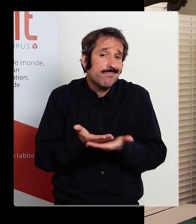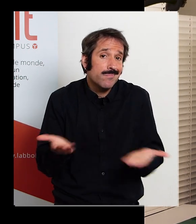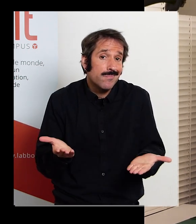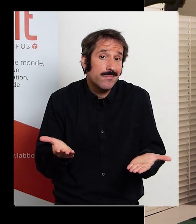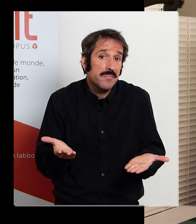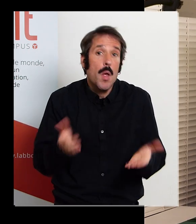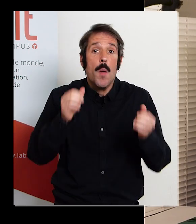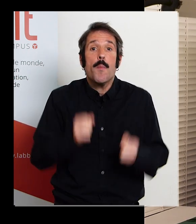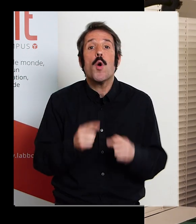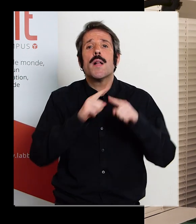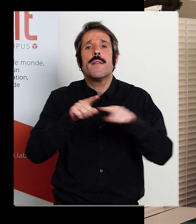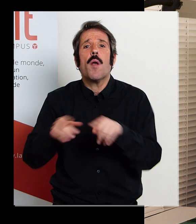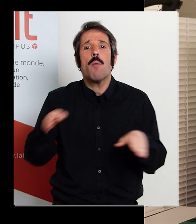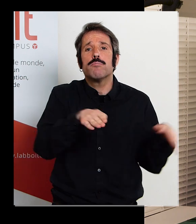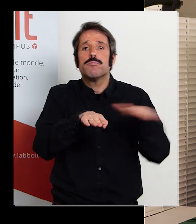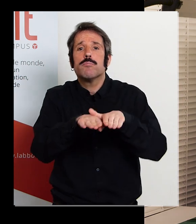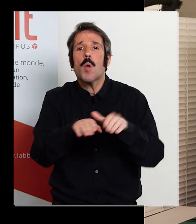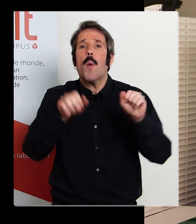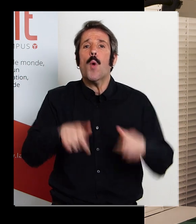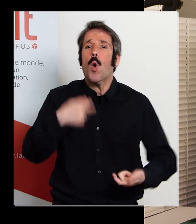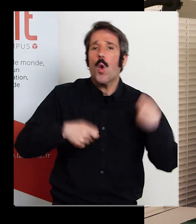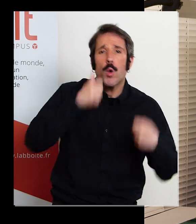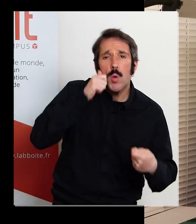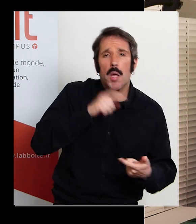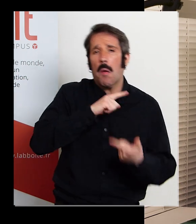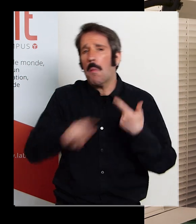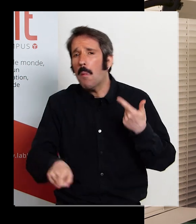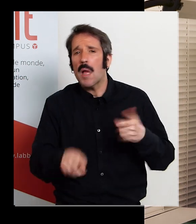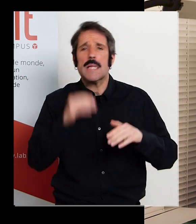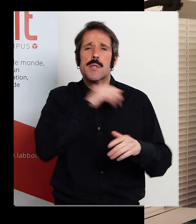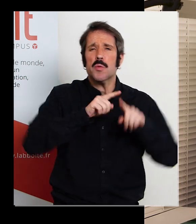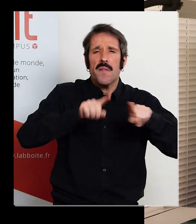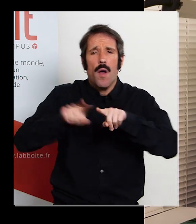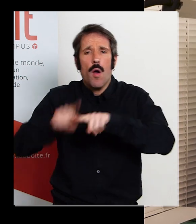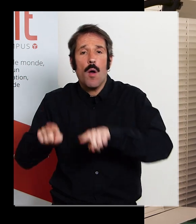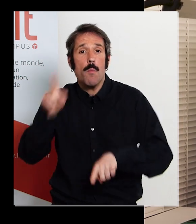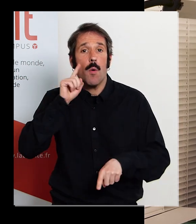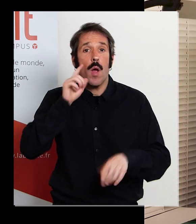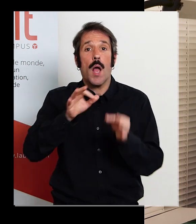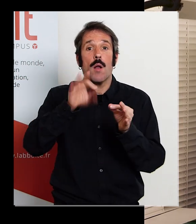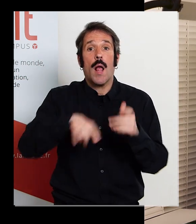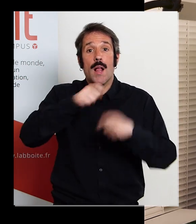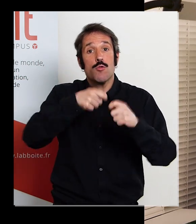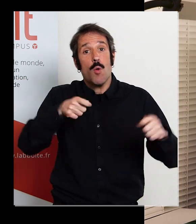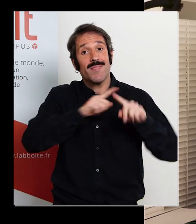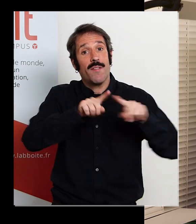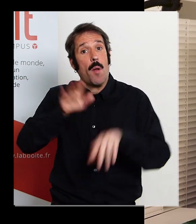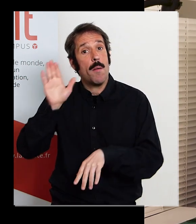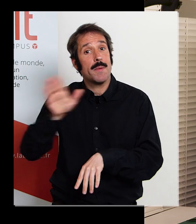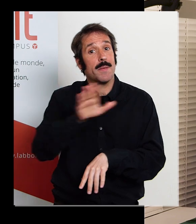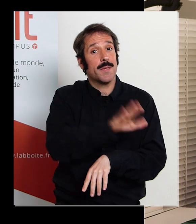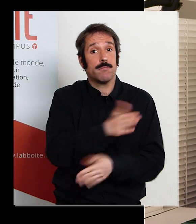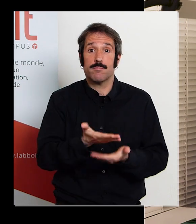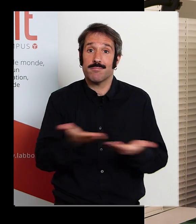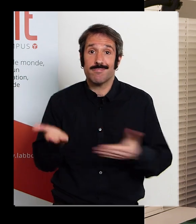que tout simplement, on peut assembler différentes pièces. On peut assembler du cuir, on peut assembler différents types de tissus, parce que ça va produire différents nœuds qui